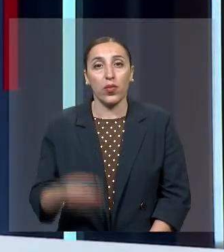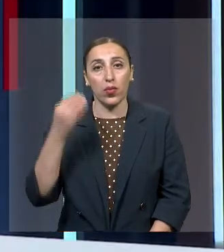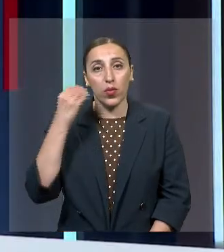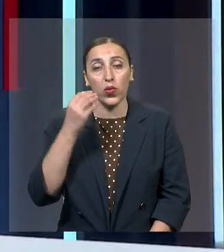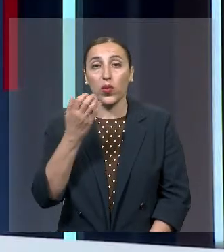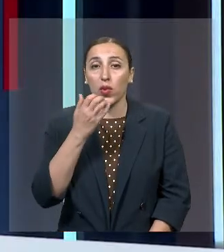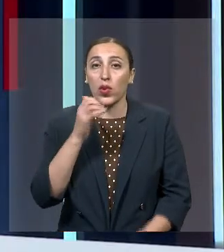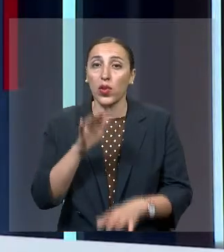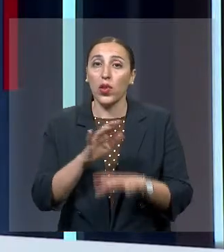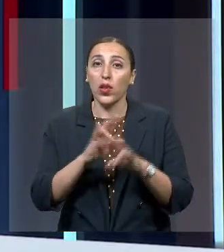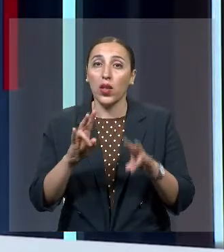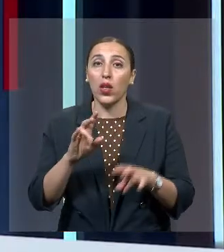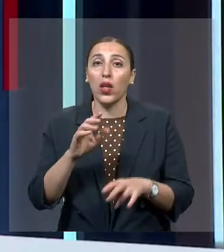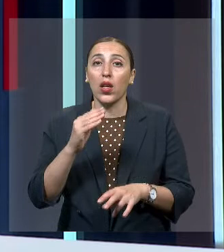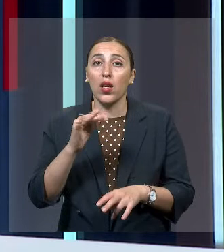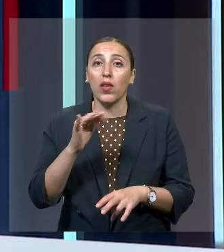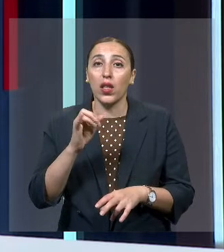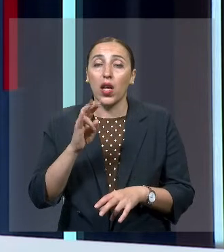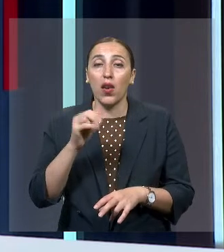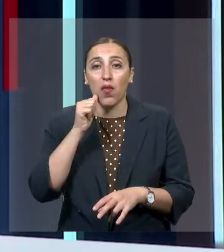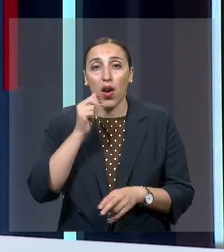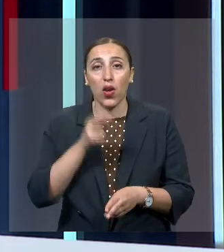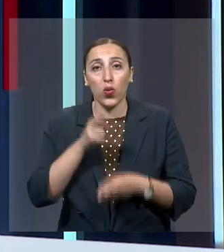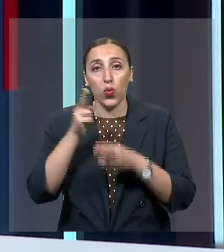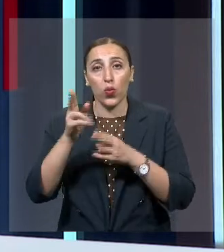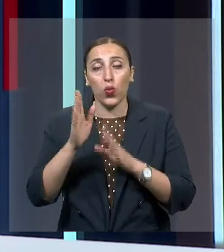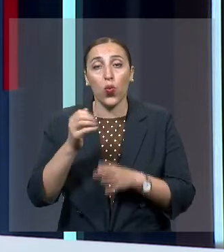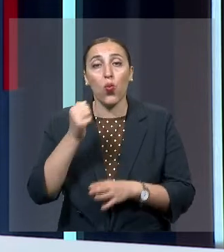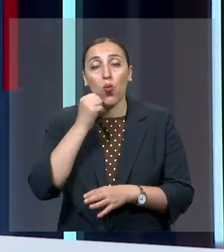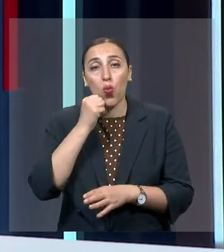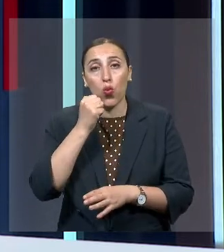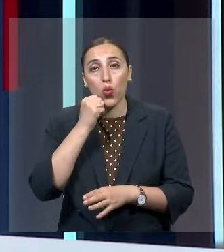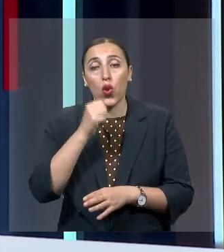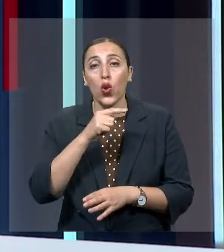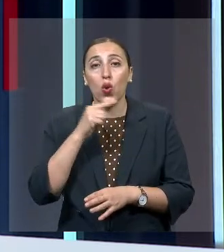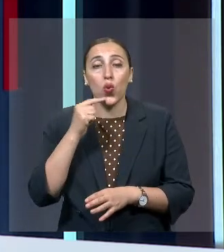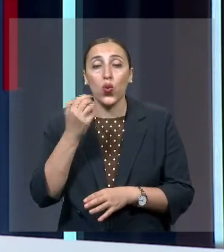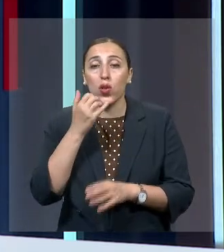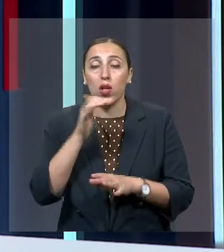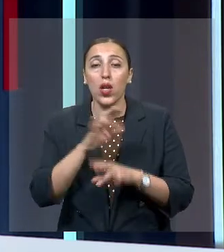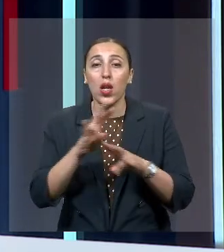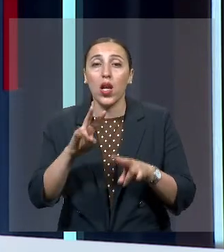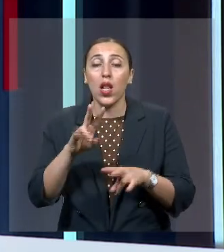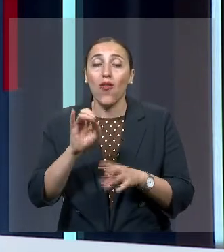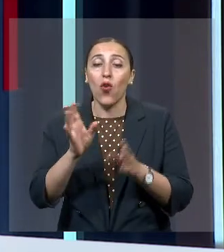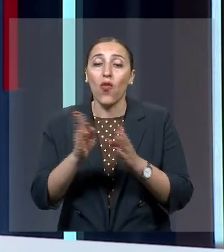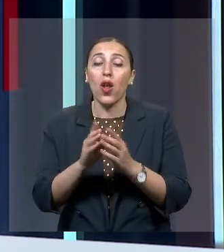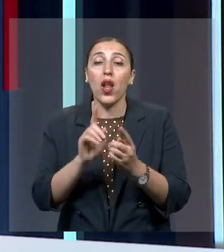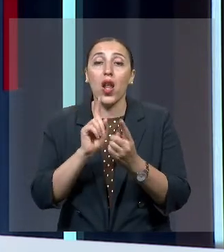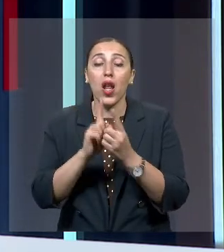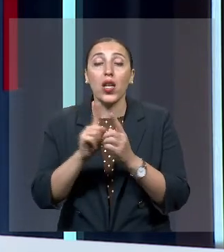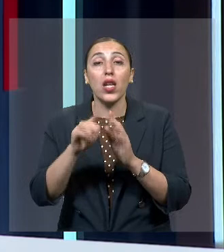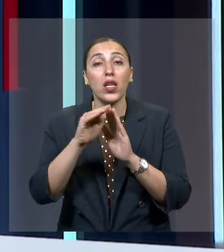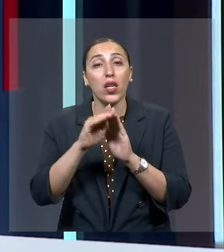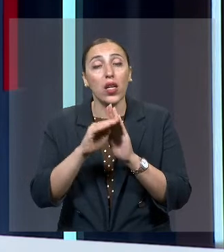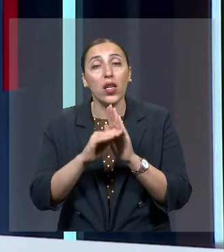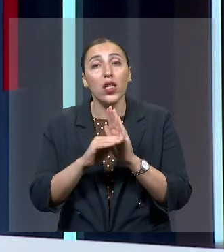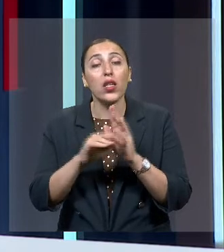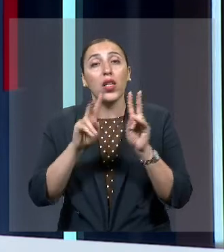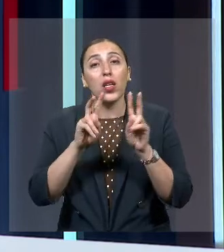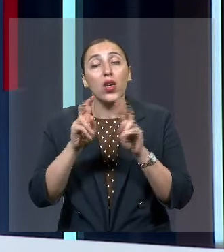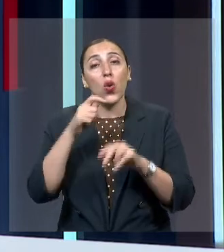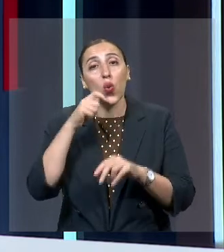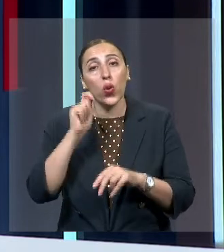Թուրքիայի արտգործնախարար Հական Ֆիդանը վաղաժամանելու է Մոսկվա, ռուս պաշտոնակից Սերգեյ Լավրովի հետ բանակցությունների օրակարգում իրավիճակն է